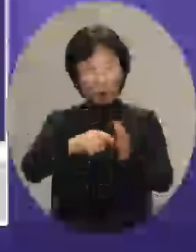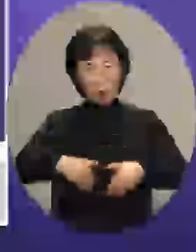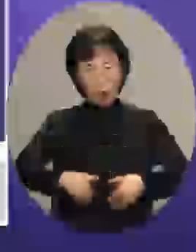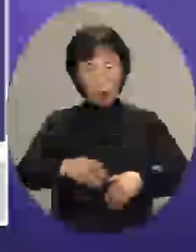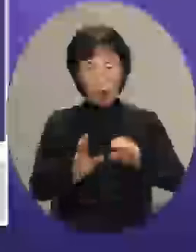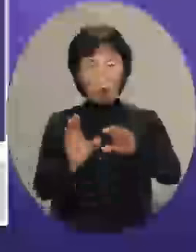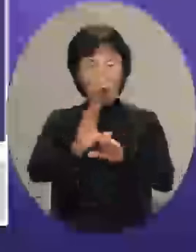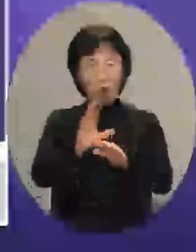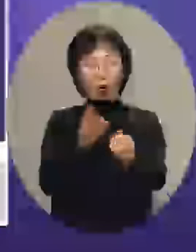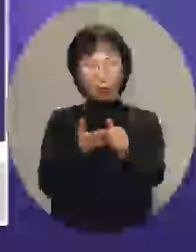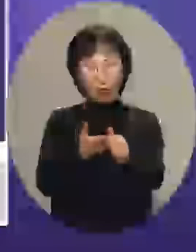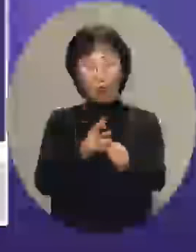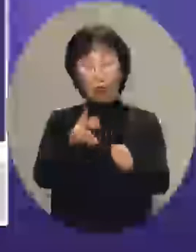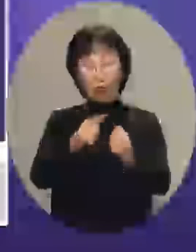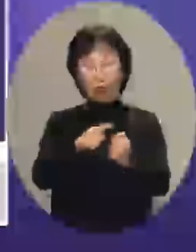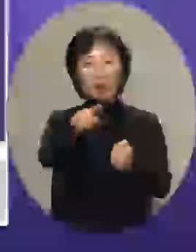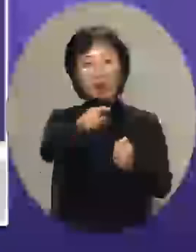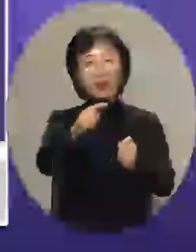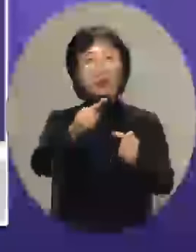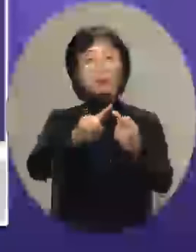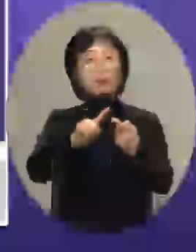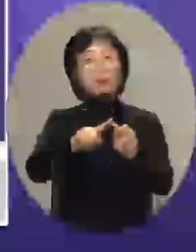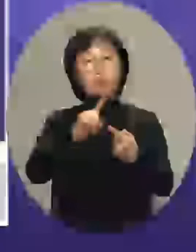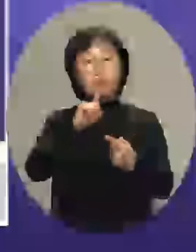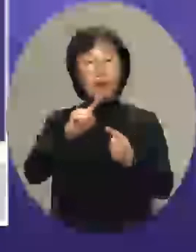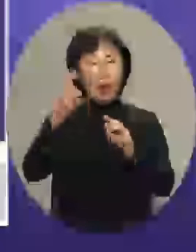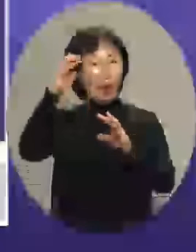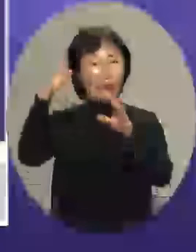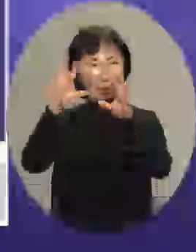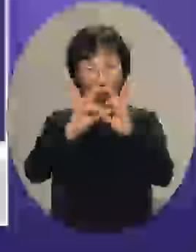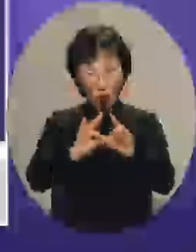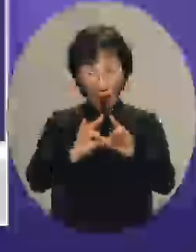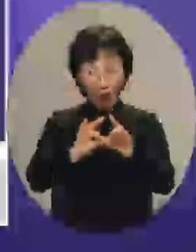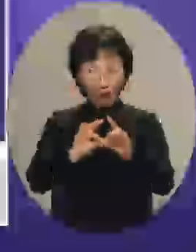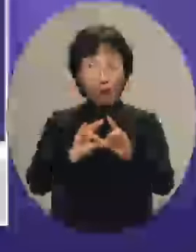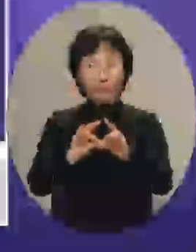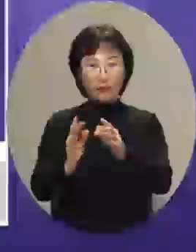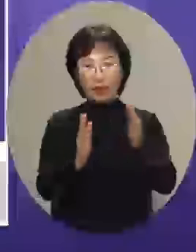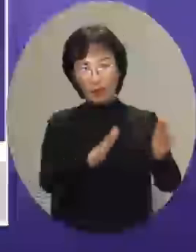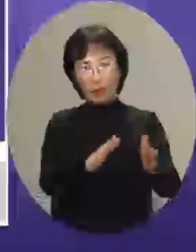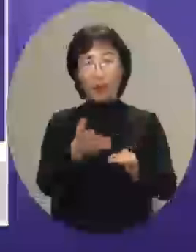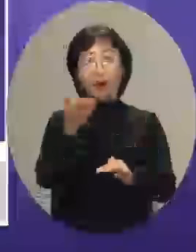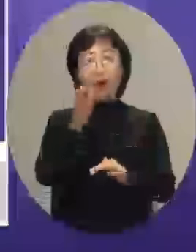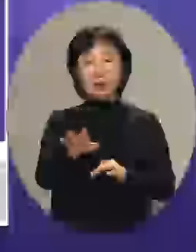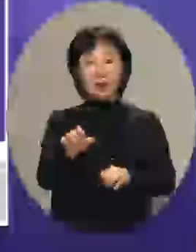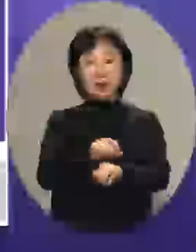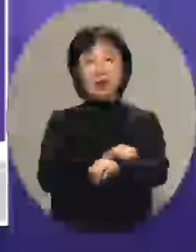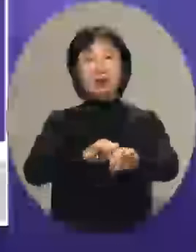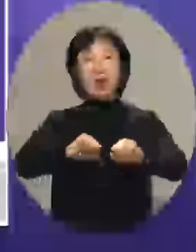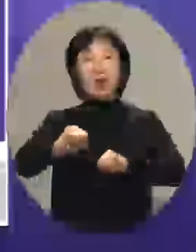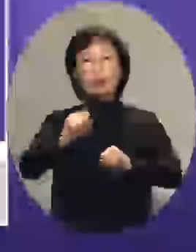부분을 해줘야 된다. 네, 적극적으로 이렇게. 동감하고요. 예. 근데 이 검찰 이 특수활동비에 대한